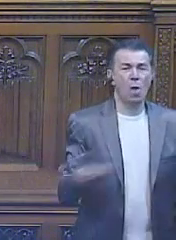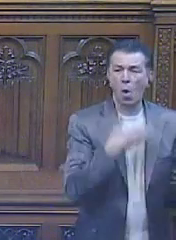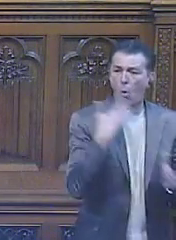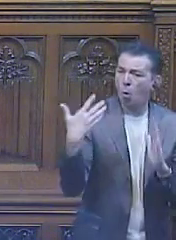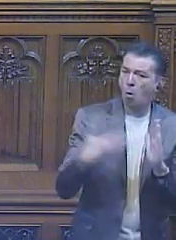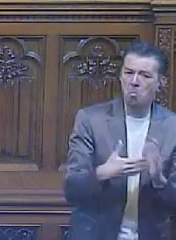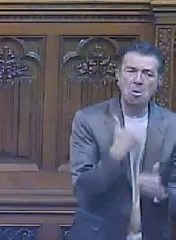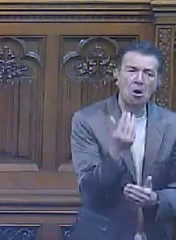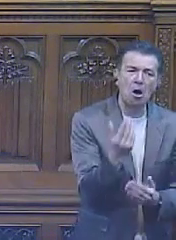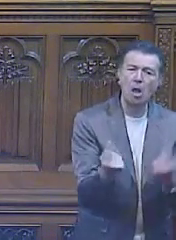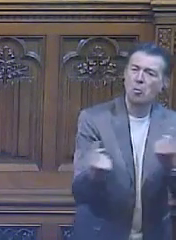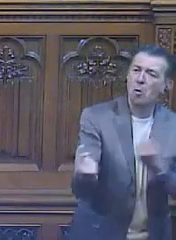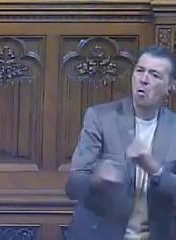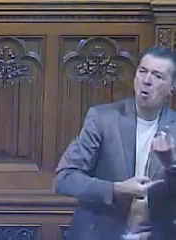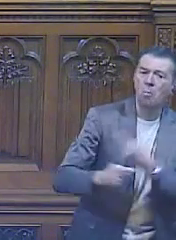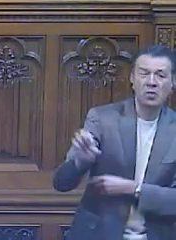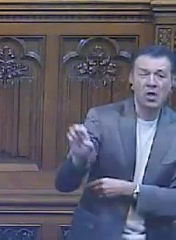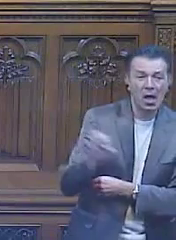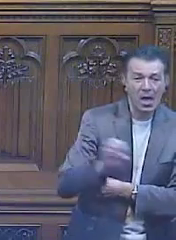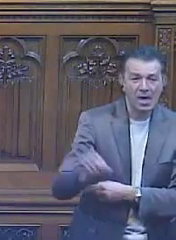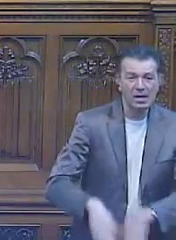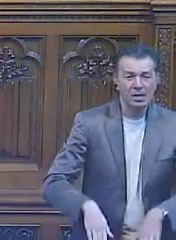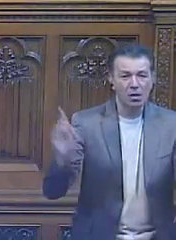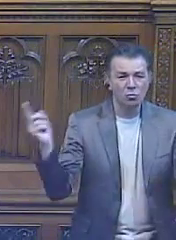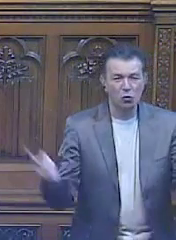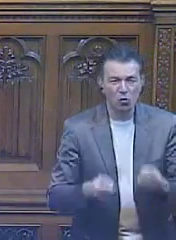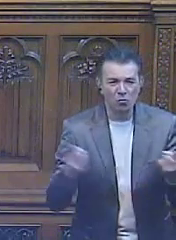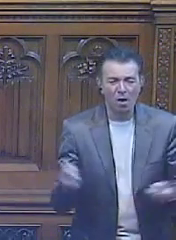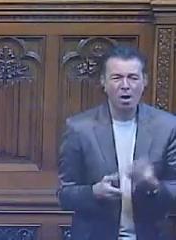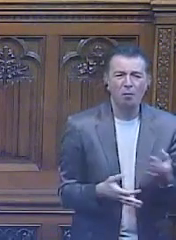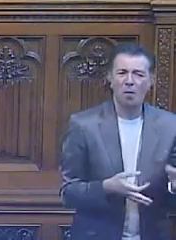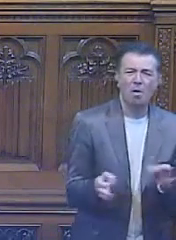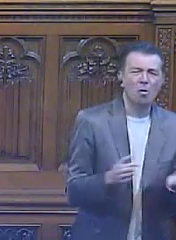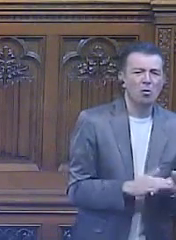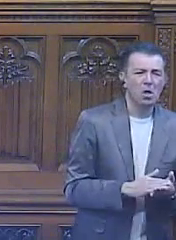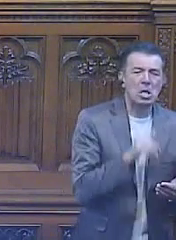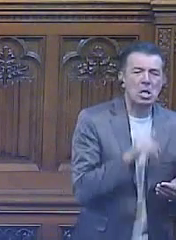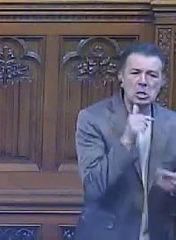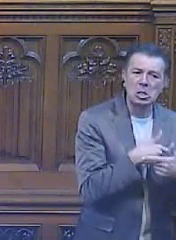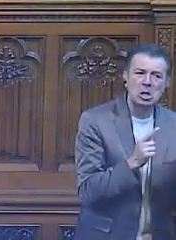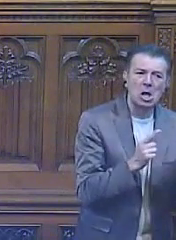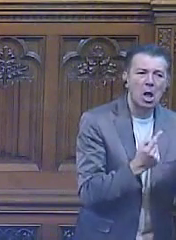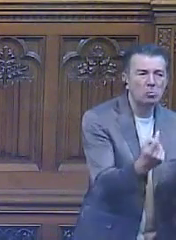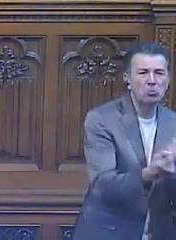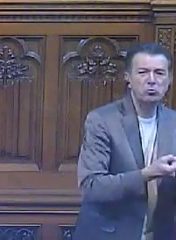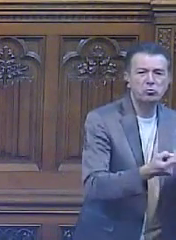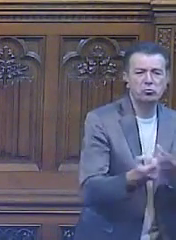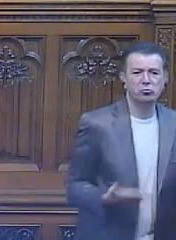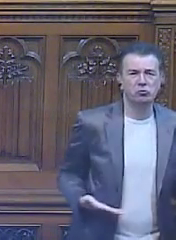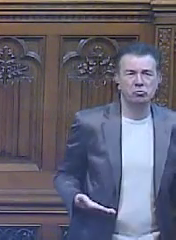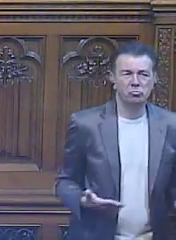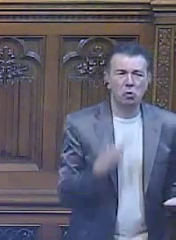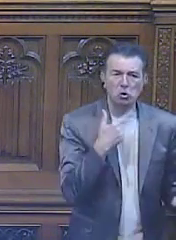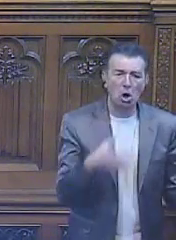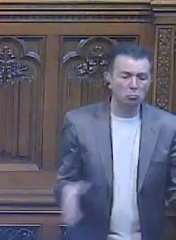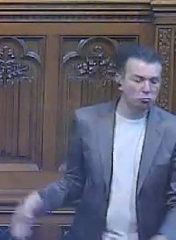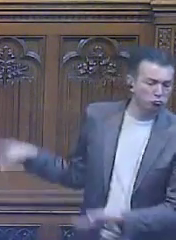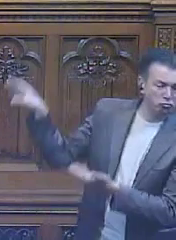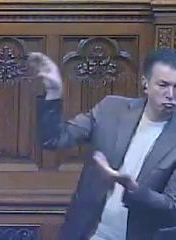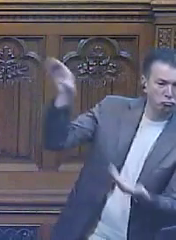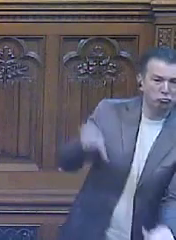ungeprüft, egal wer kommt, ob es jetzt echte Asylwerber und Asylanten sind oder illegale Zuwanderer. Und hier sagt, das Füllhorn wird